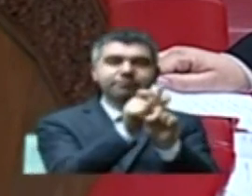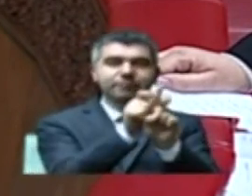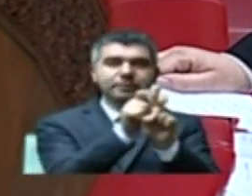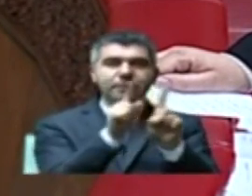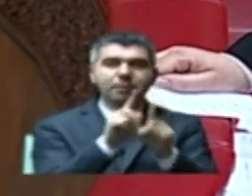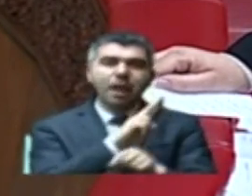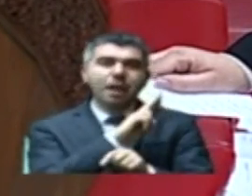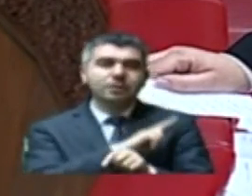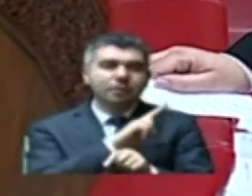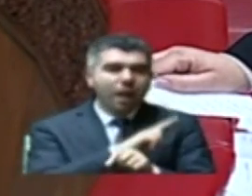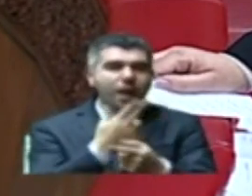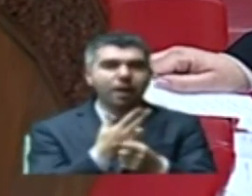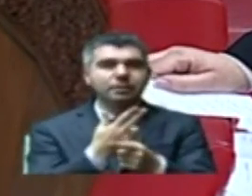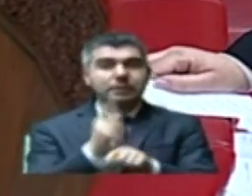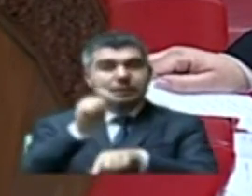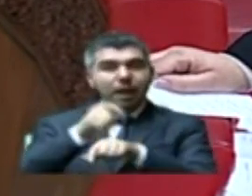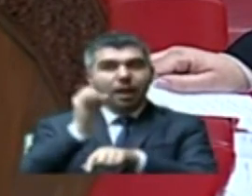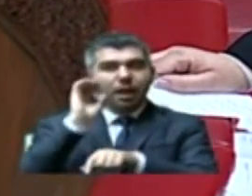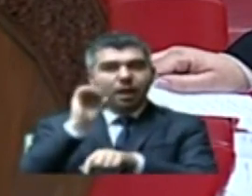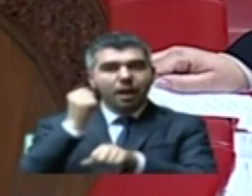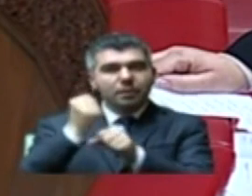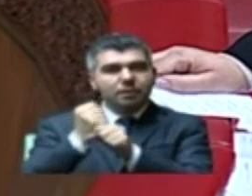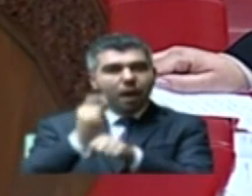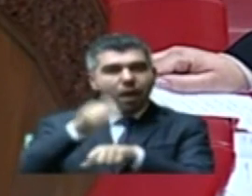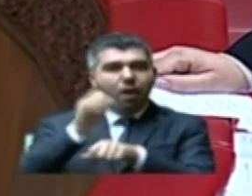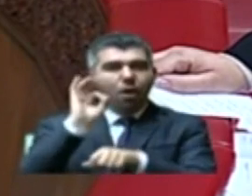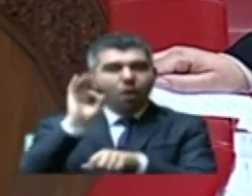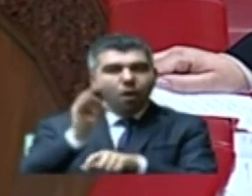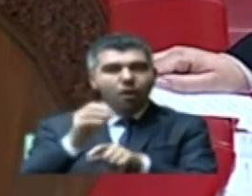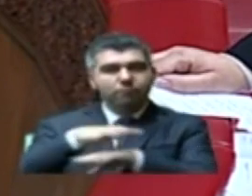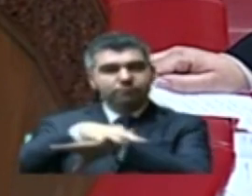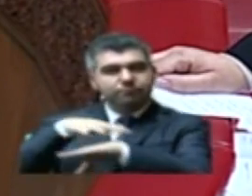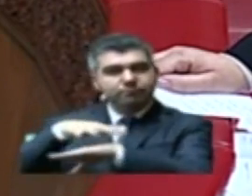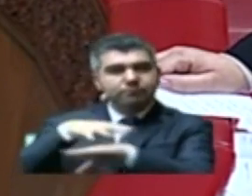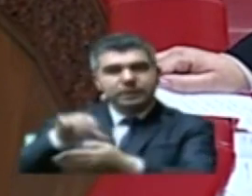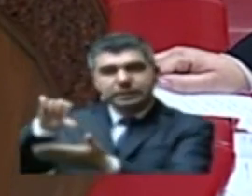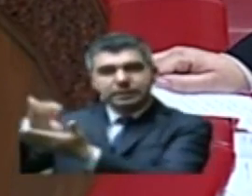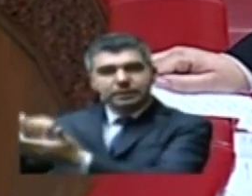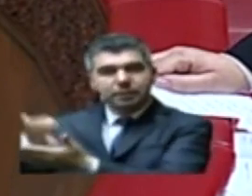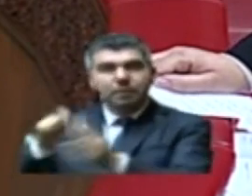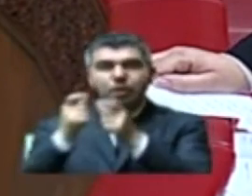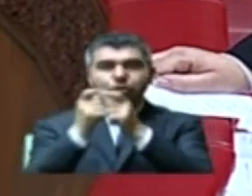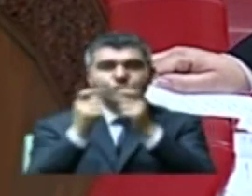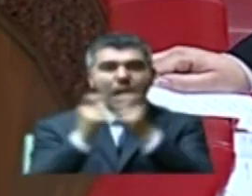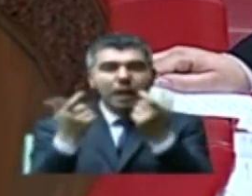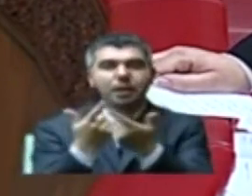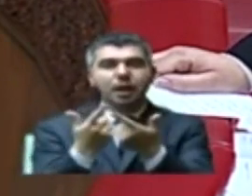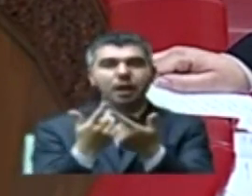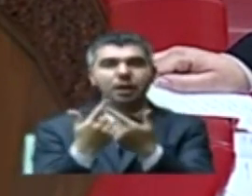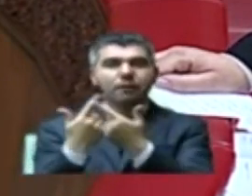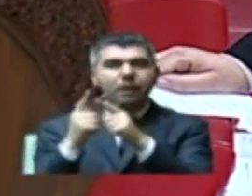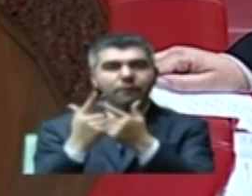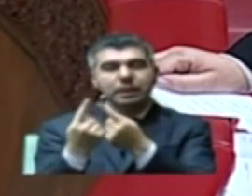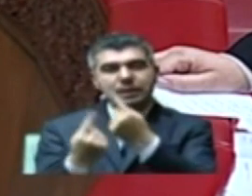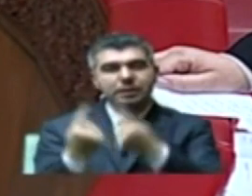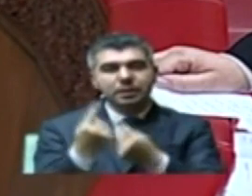ديال التأمين وتخوفات بعض الجهات من أنها تدخل في تأمينات مباشرة مع بعض المقاولات أو بعض يعني